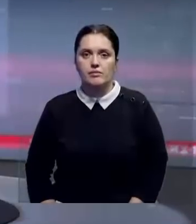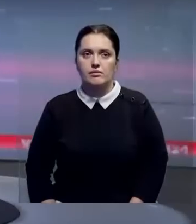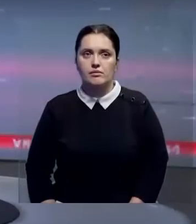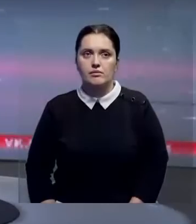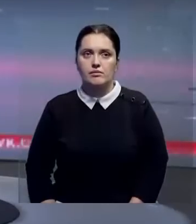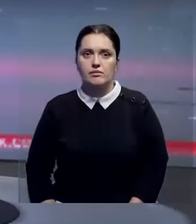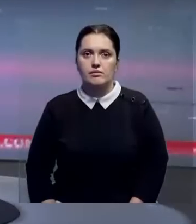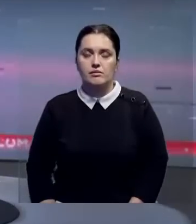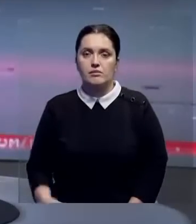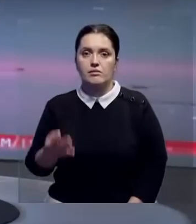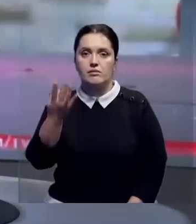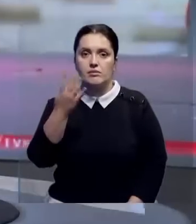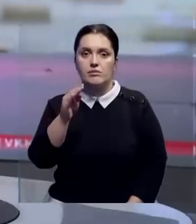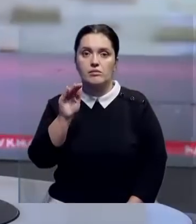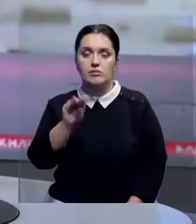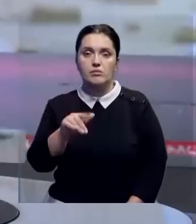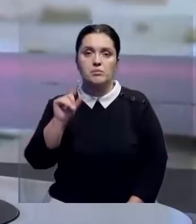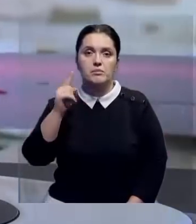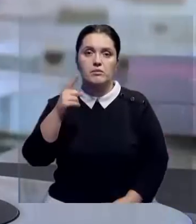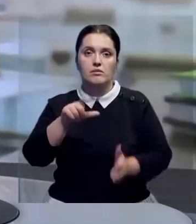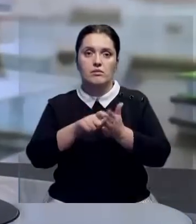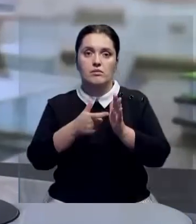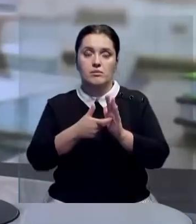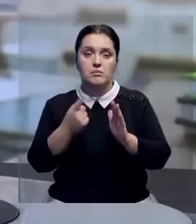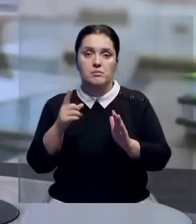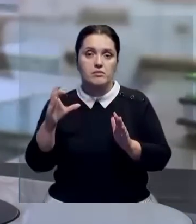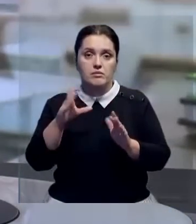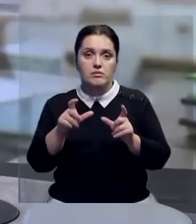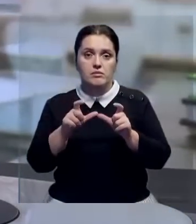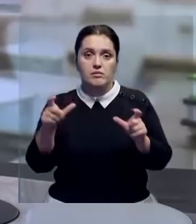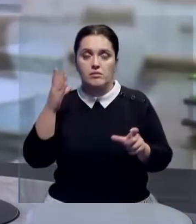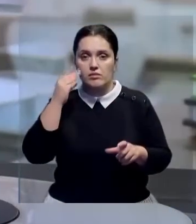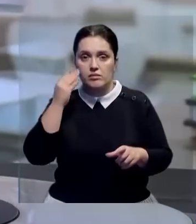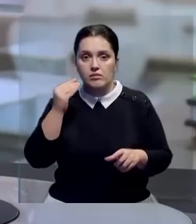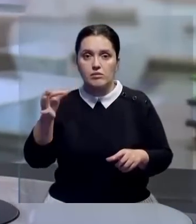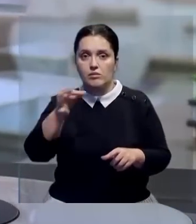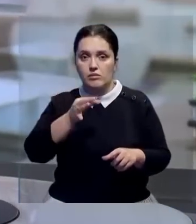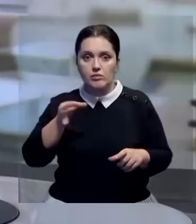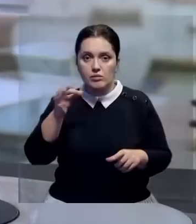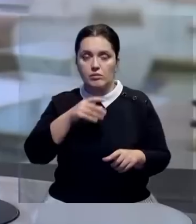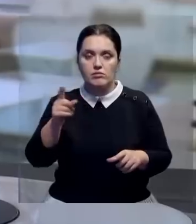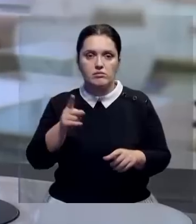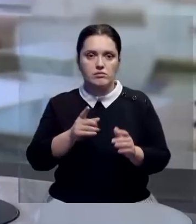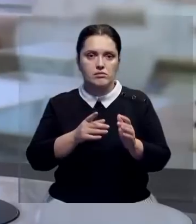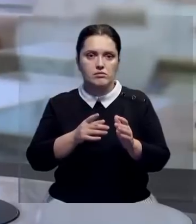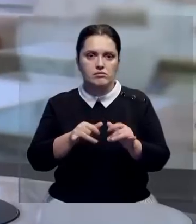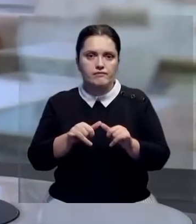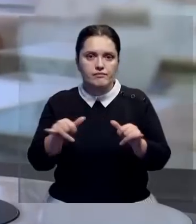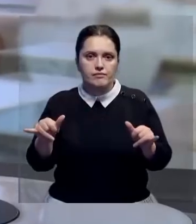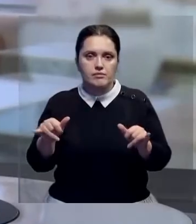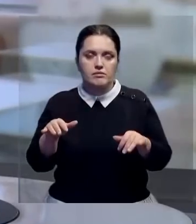Другим темам. До 40 тысяч первоклассников приняли 1 сентября школы Алматинской области. В регионе в этом